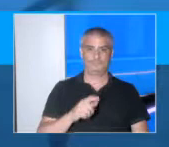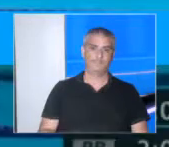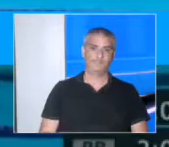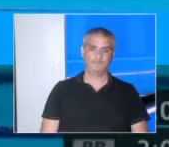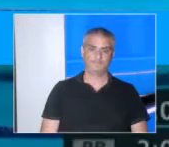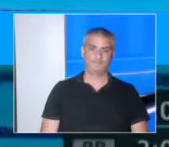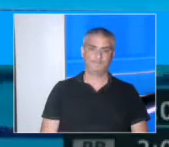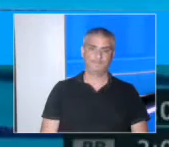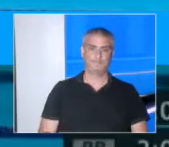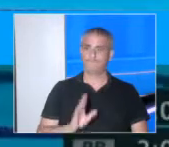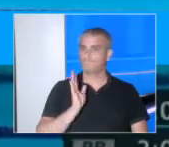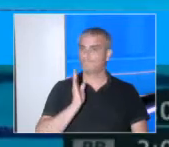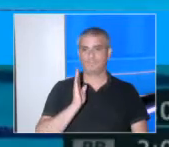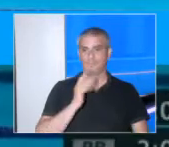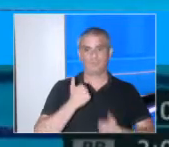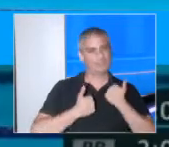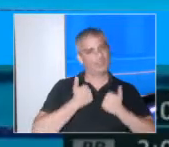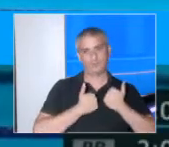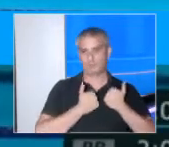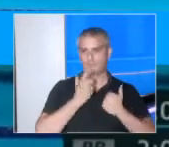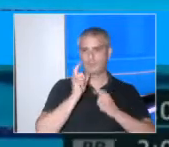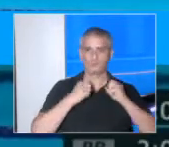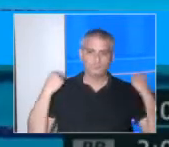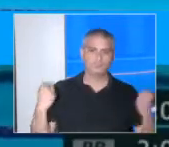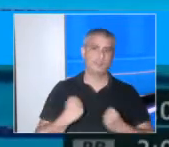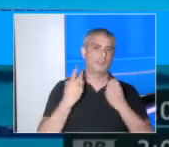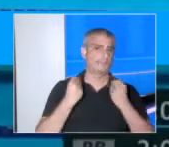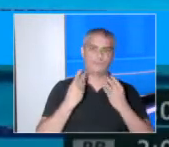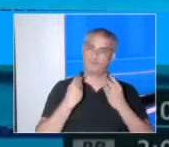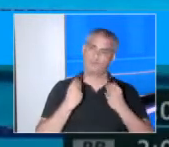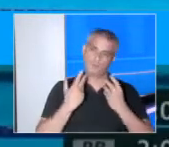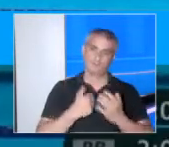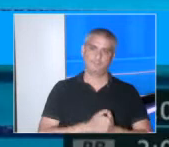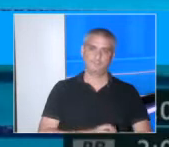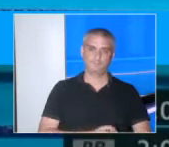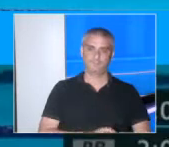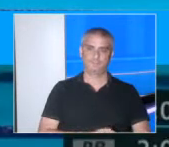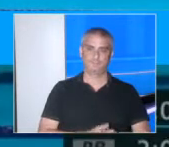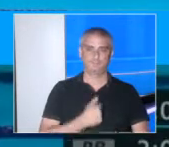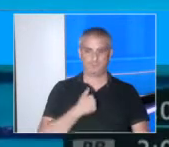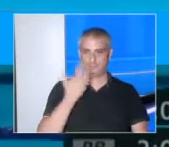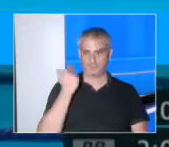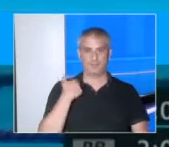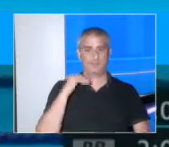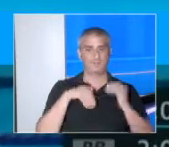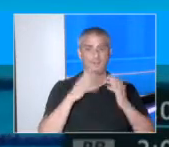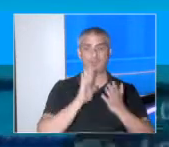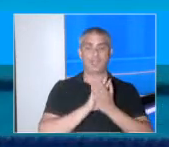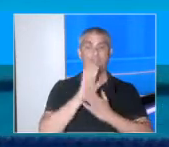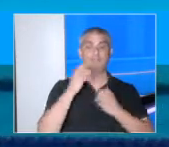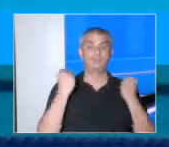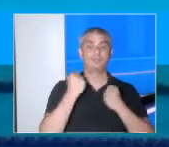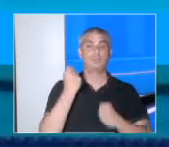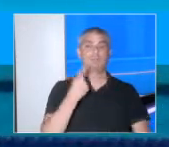זה מקצים מאוד תחרותיים, אנשים שמתאמנים המון. אני בזמני הייתי מתאמנת 15 אימונים